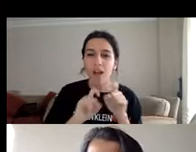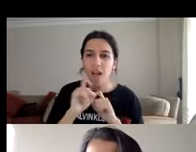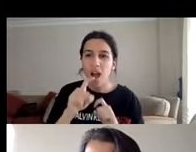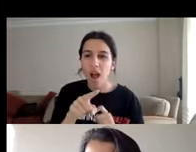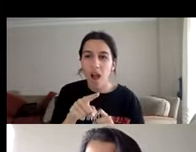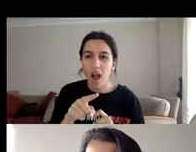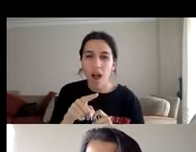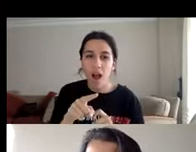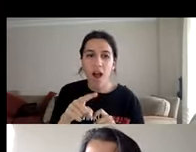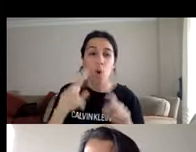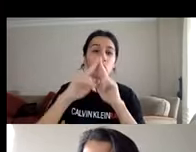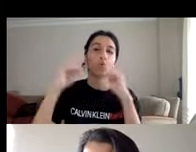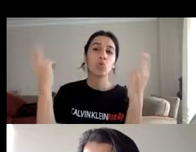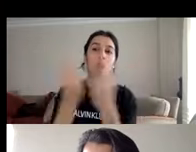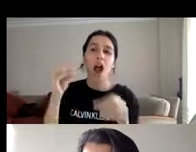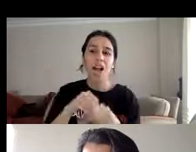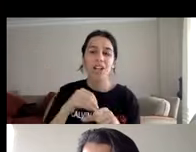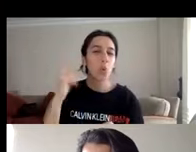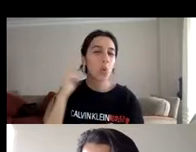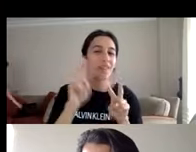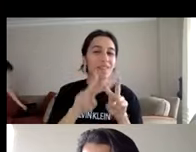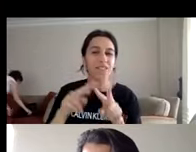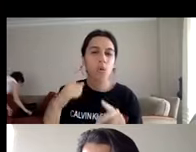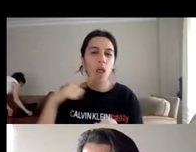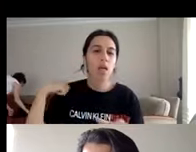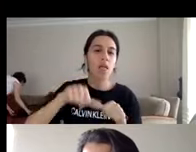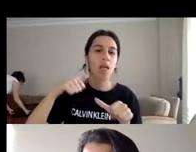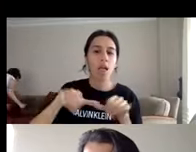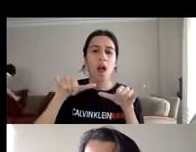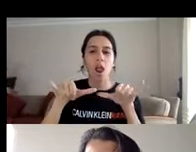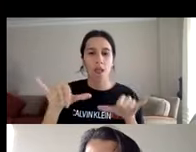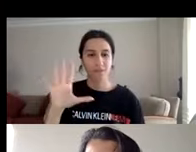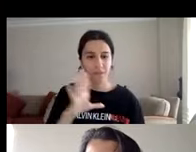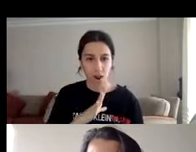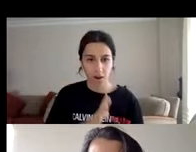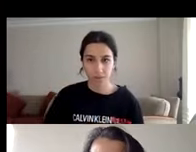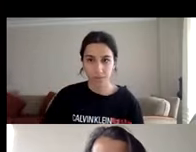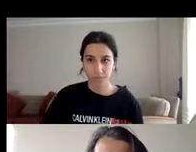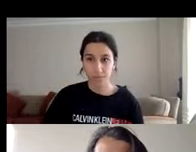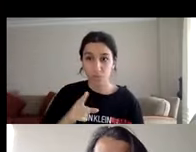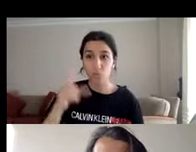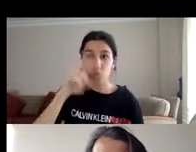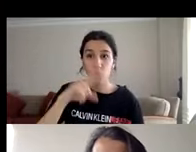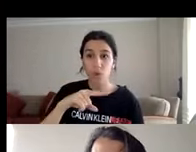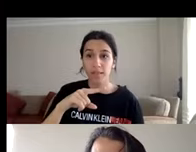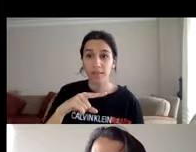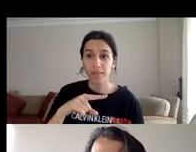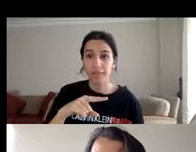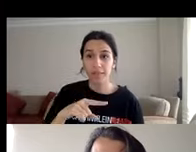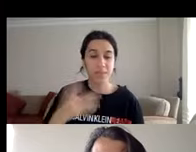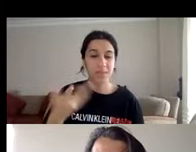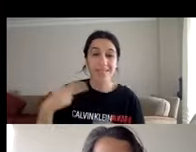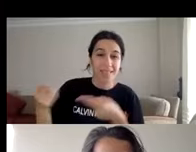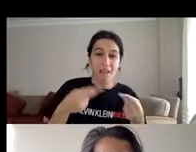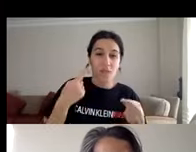hemen küresel olarak popüler tüm web sitelerinde tekrar ettiği ortaya konmuş. O yüzden şunu söylemeye çalışıyorum. Böyle davet edildiğim